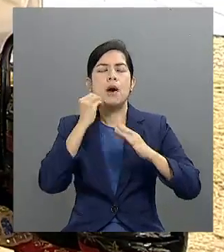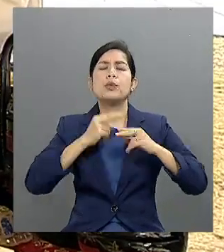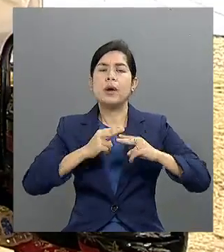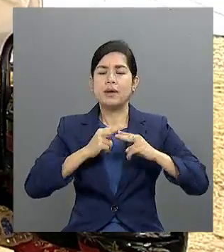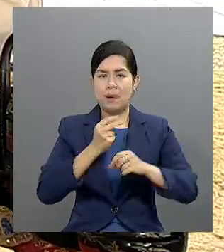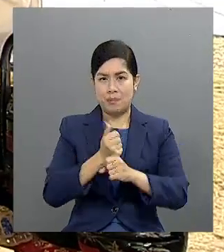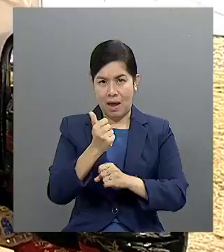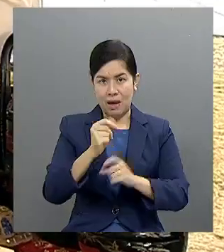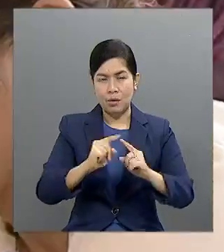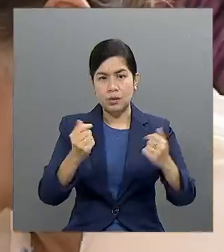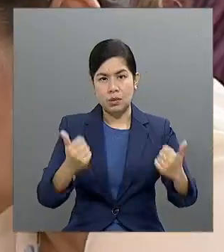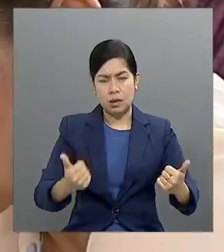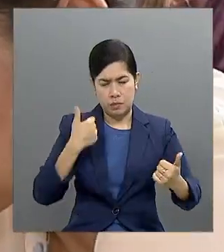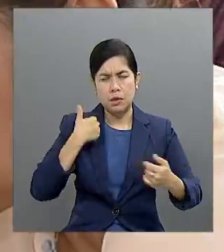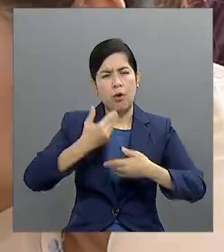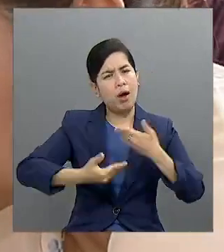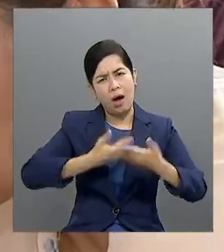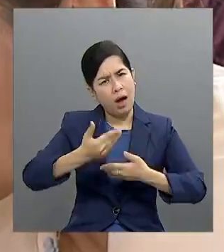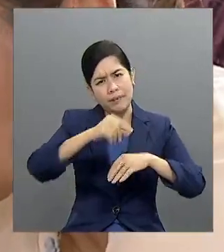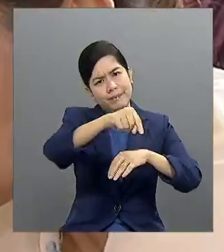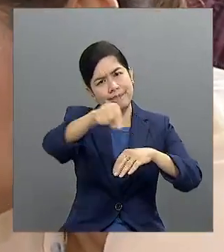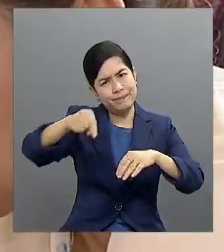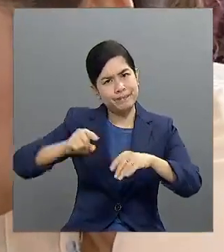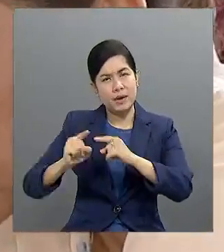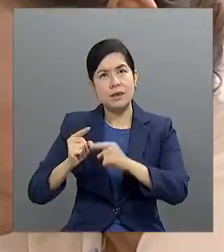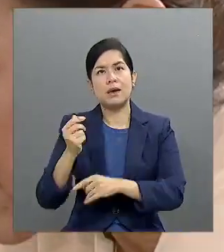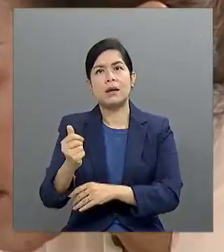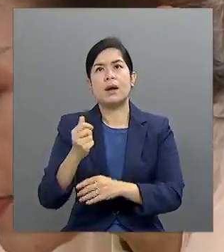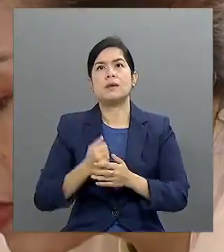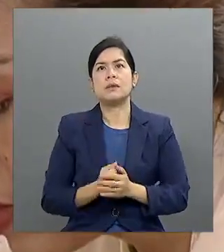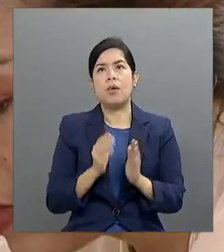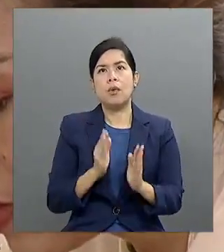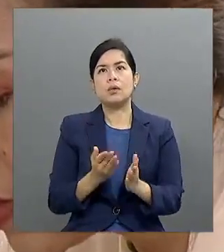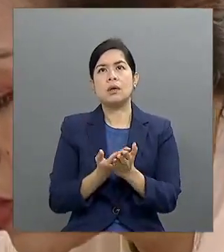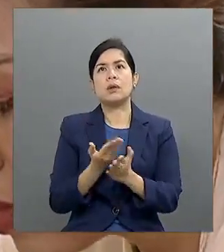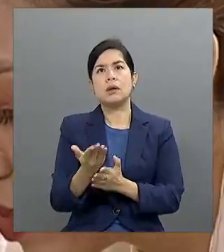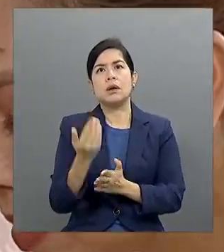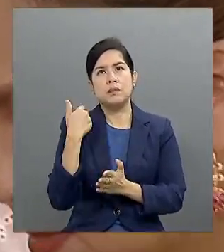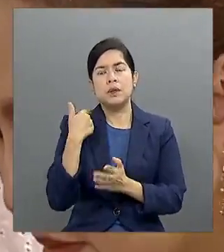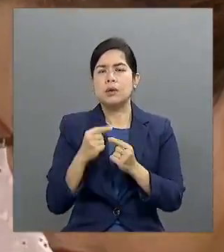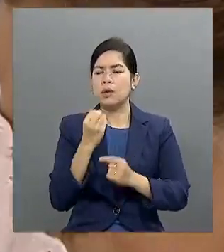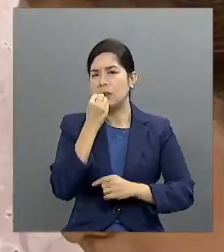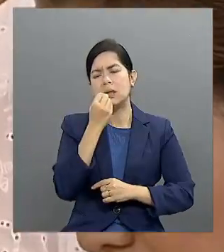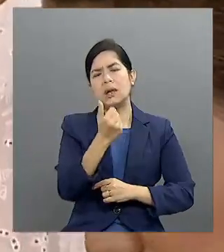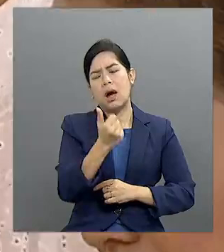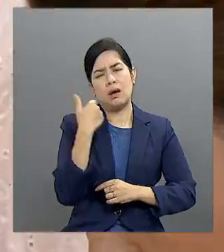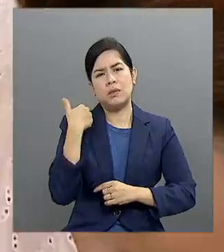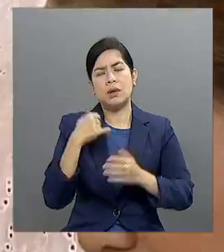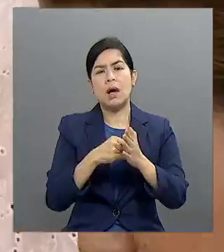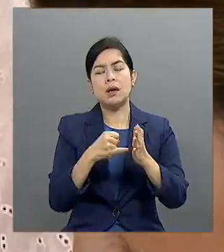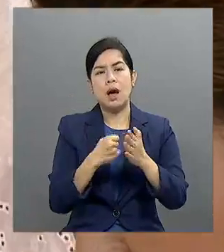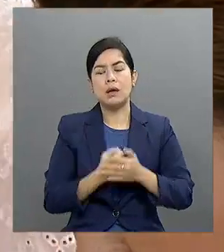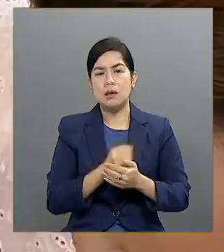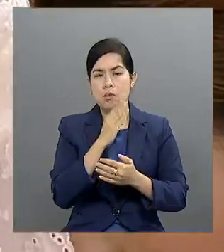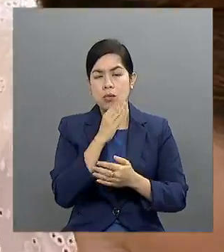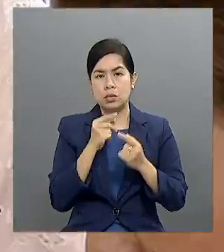าดทั่วไป ค่ ะคนก็ยังซื้อตัวนี้ปกติเนื่องจากว่าการไหว้เจ้าหรือพิธีกรรมทั่วไป